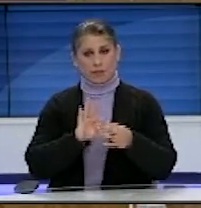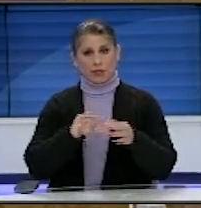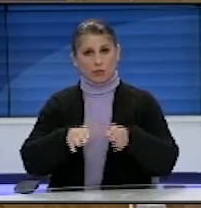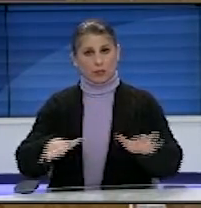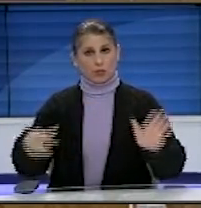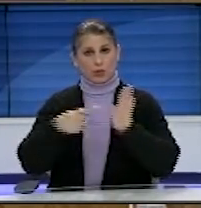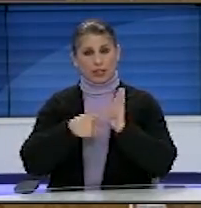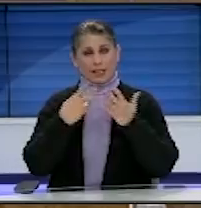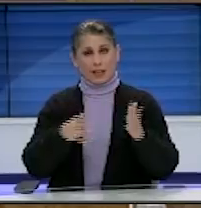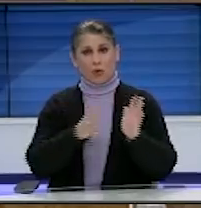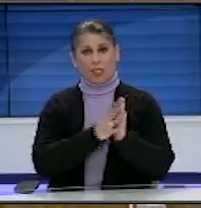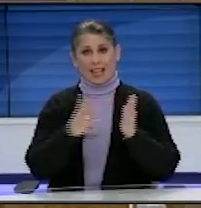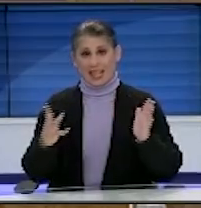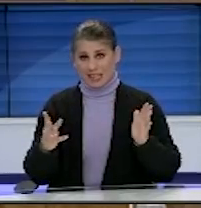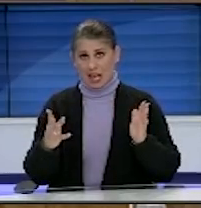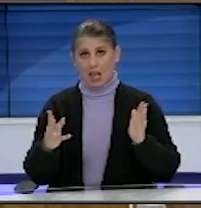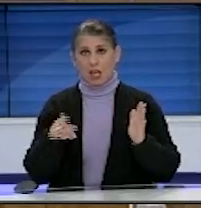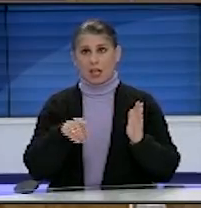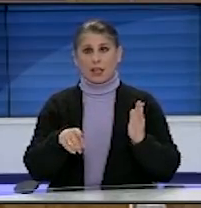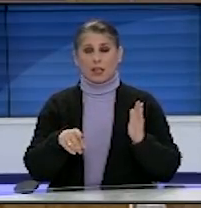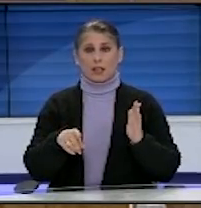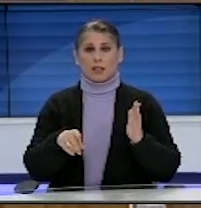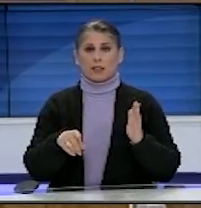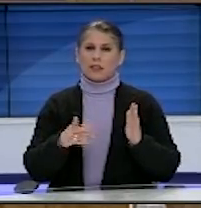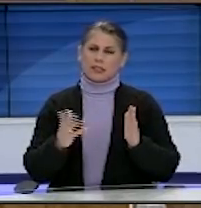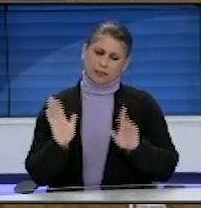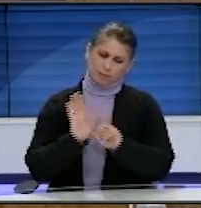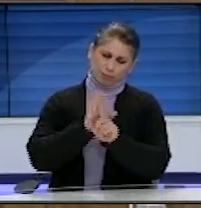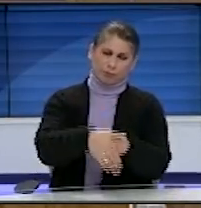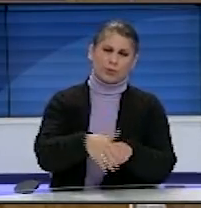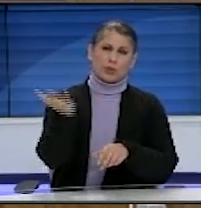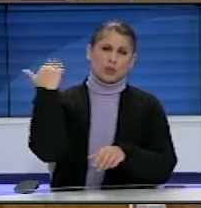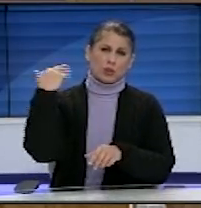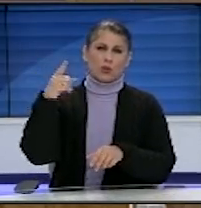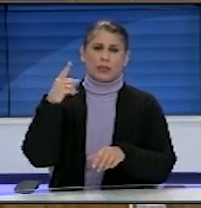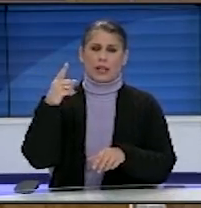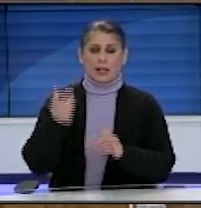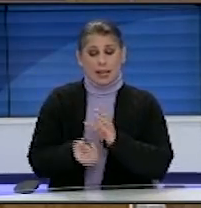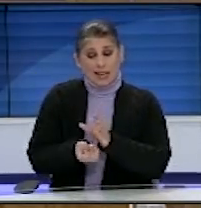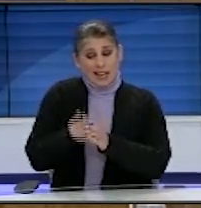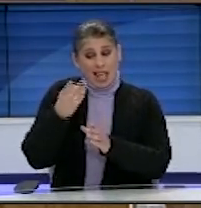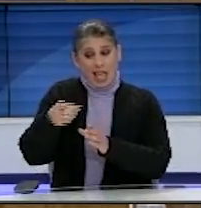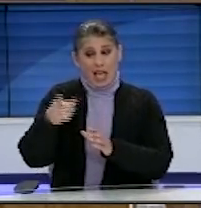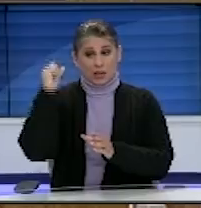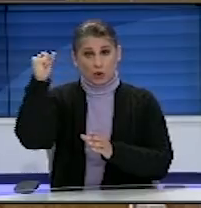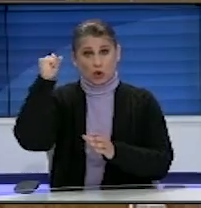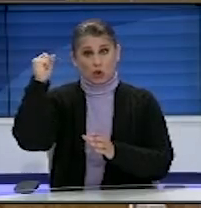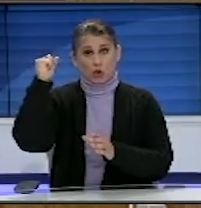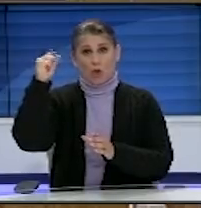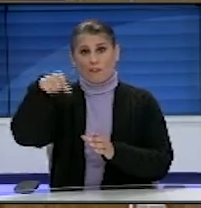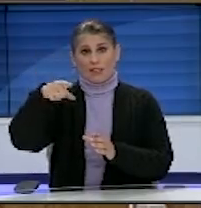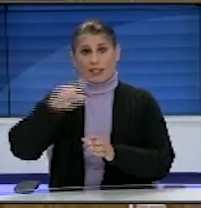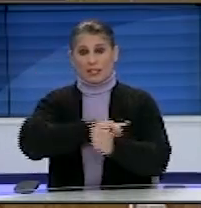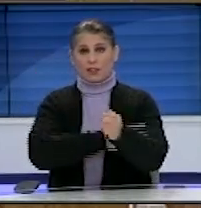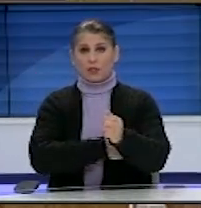το 1919, για την κατάπνιξη τότε της νεαρής σοβιετικής εξουσίας, προκειμένου να γίνει πιο